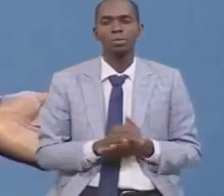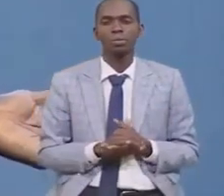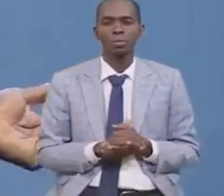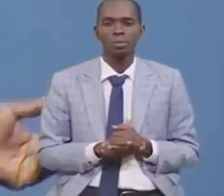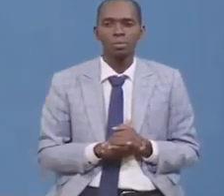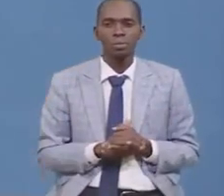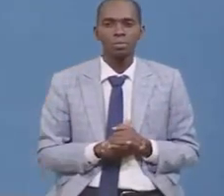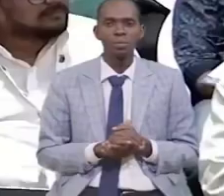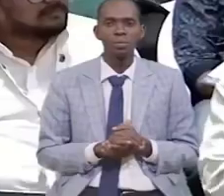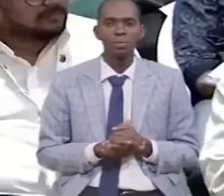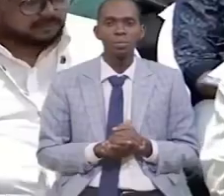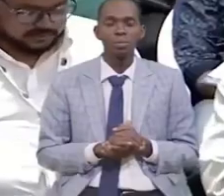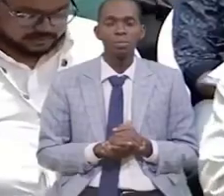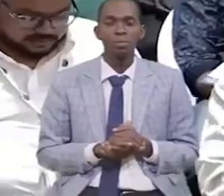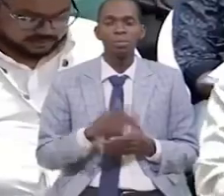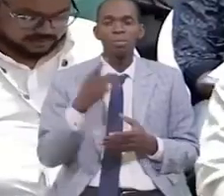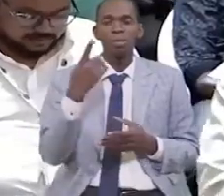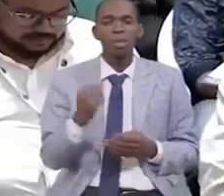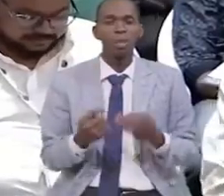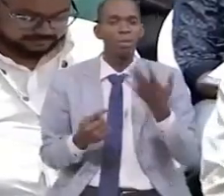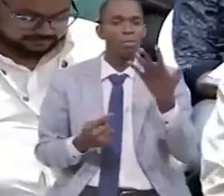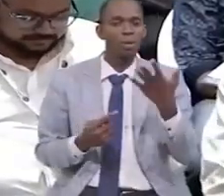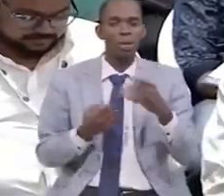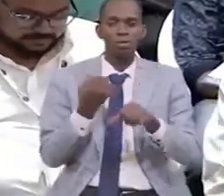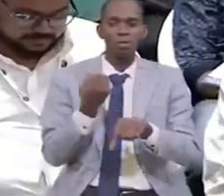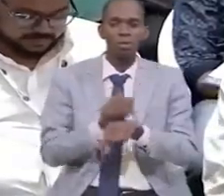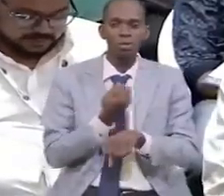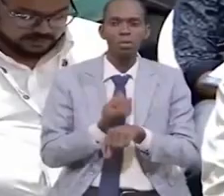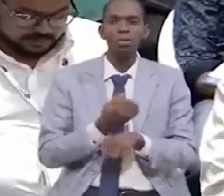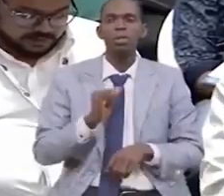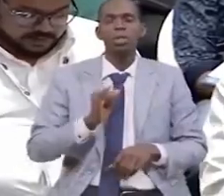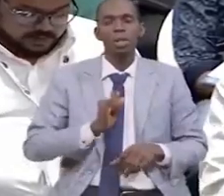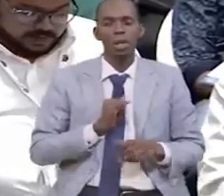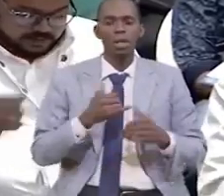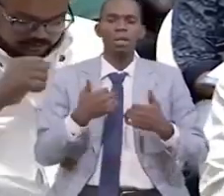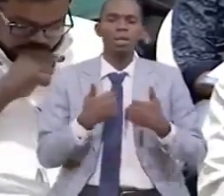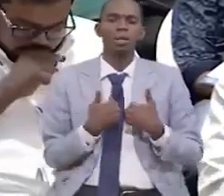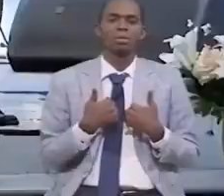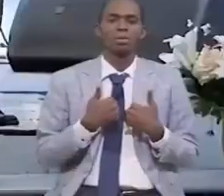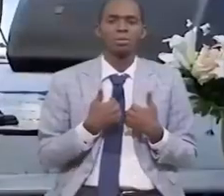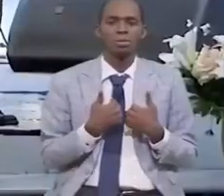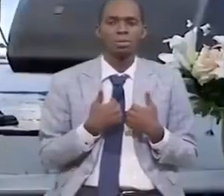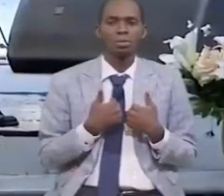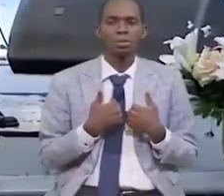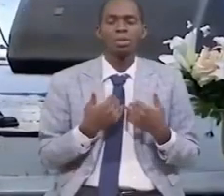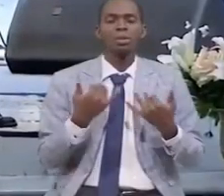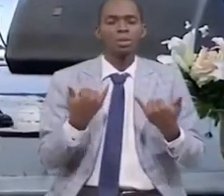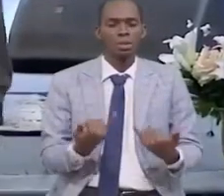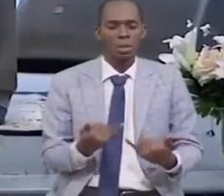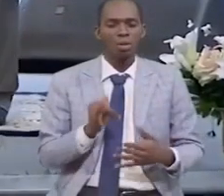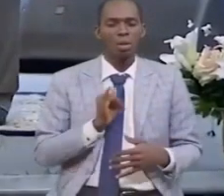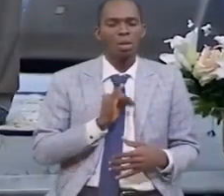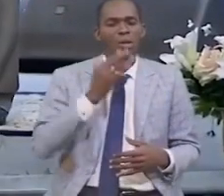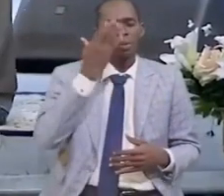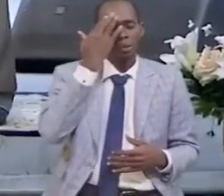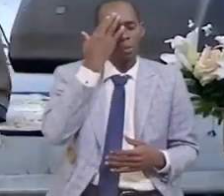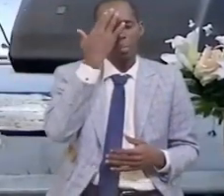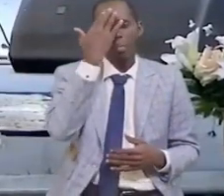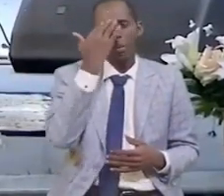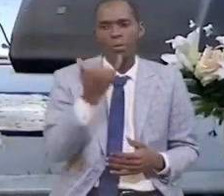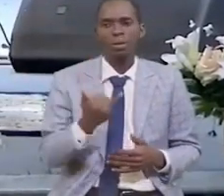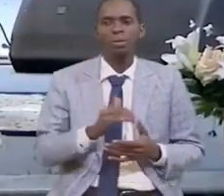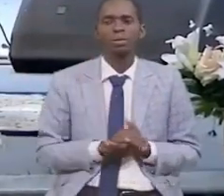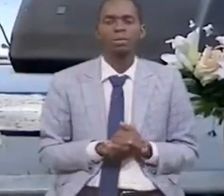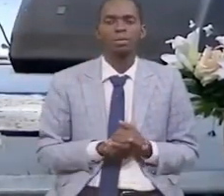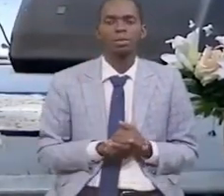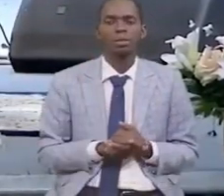మహిమ చెల్లిద్దాం. The five stones I have. నేను కలిగి ఉన్న ఐదు రాళ్ళు. Now I know why. ఇప్పుడు ఎందుకు కలిగి